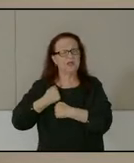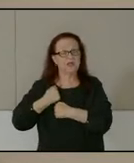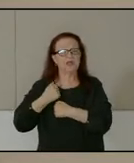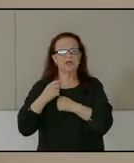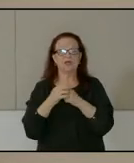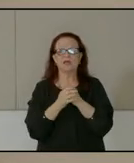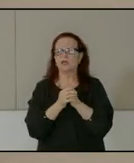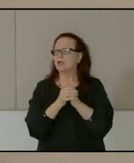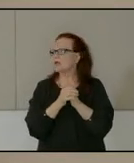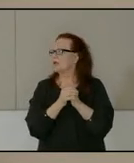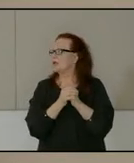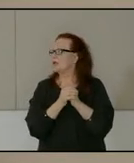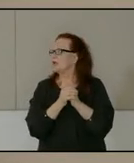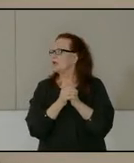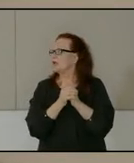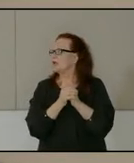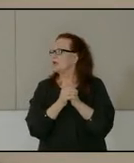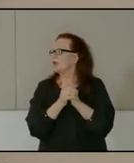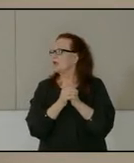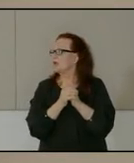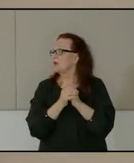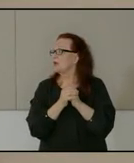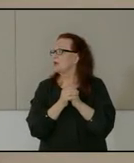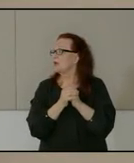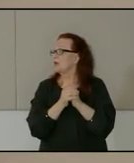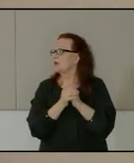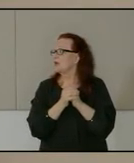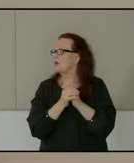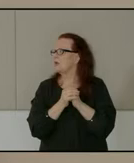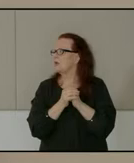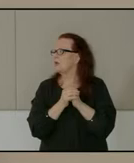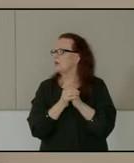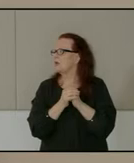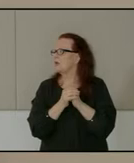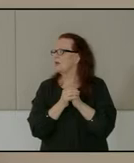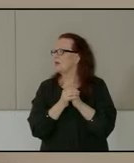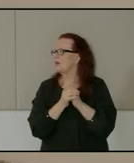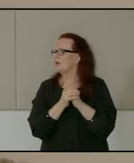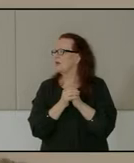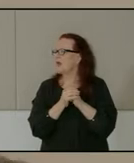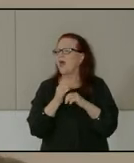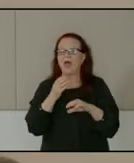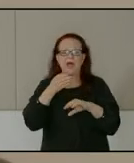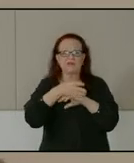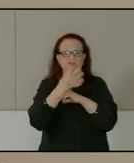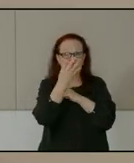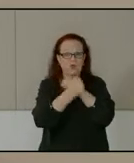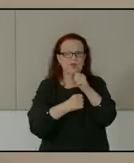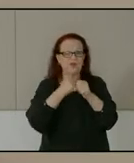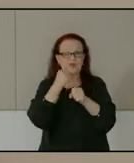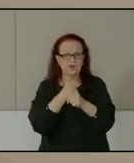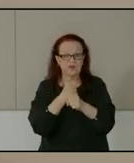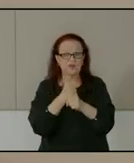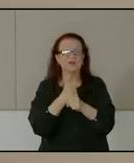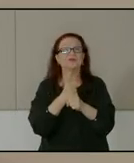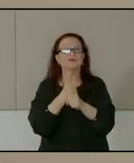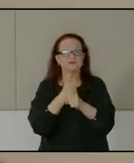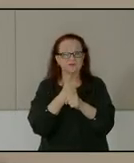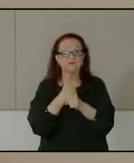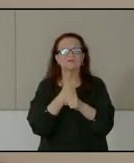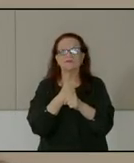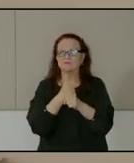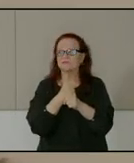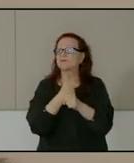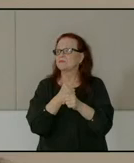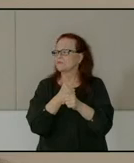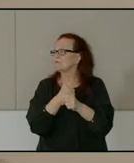đội và trở về từ chiến trường Afghanistan. He came back from Afghanistan. Thì cháu bị